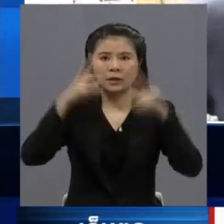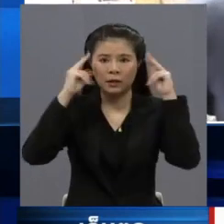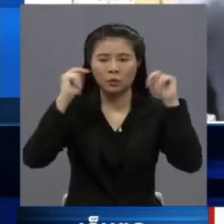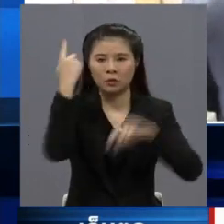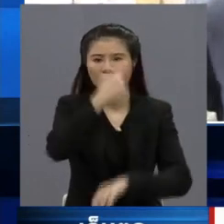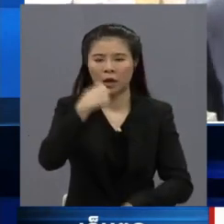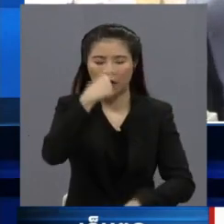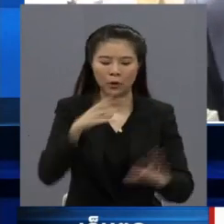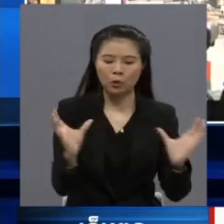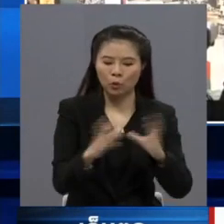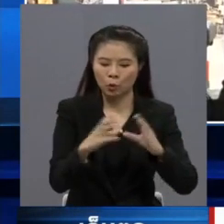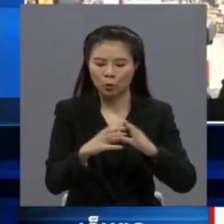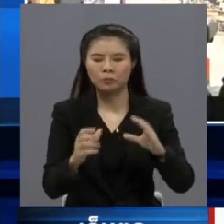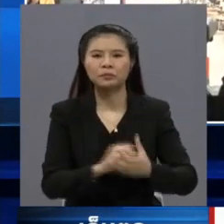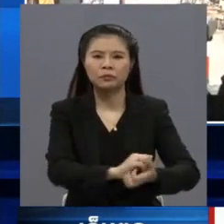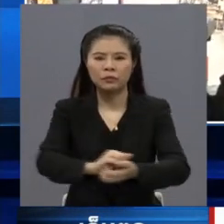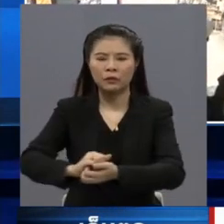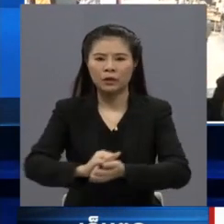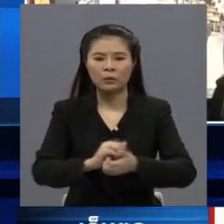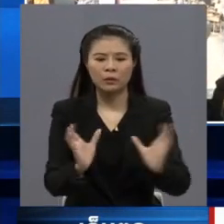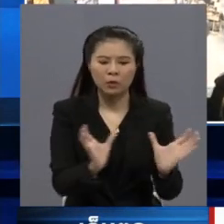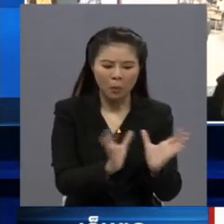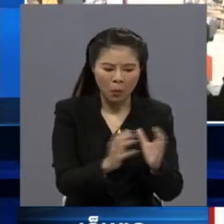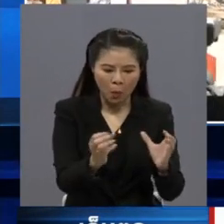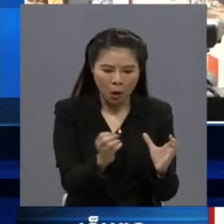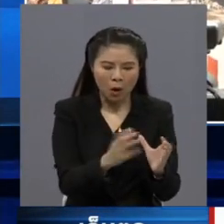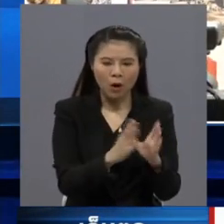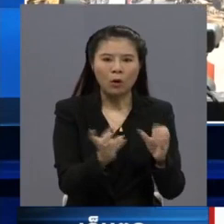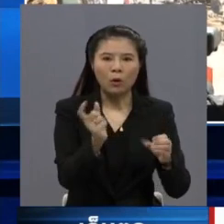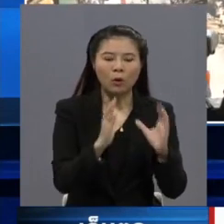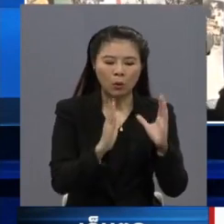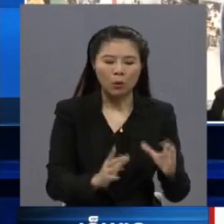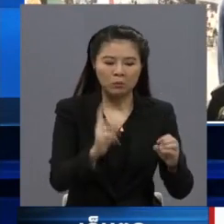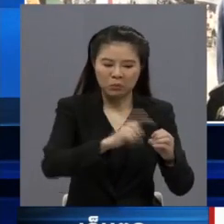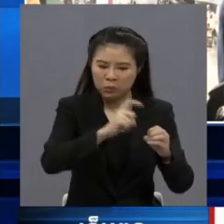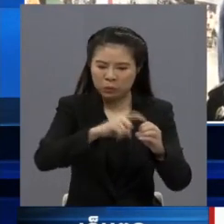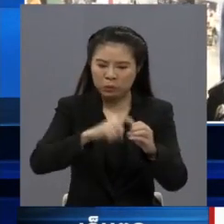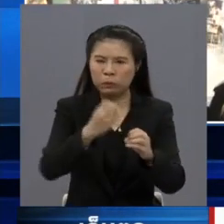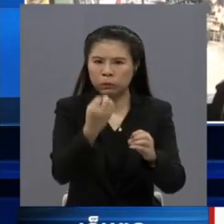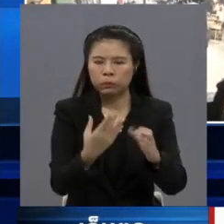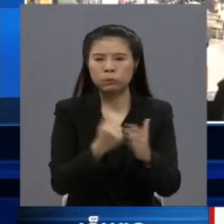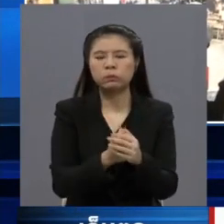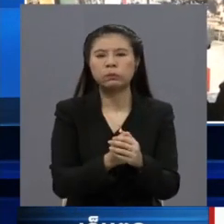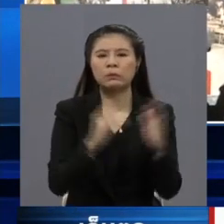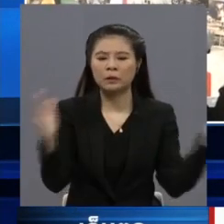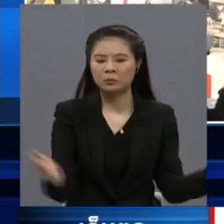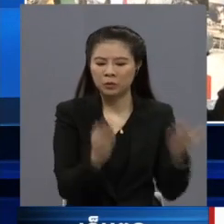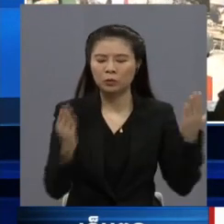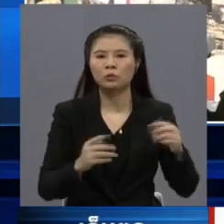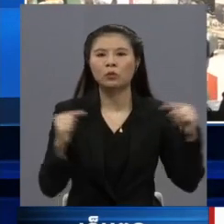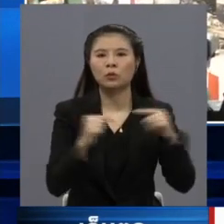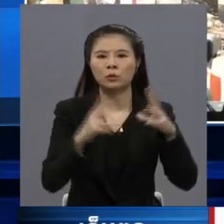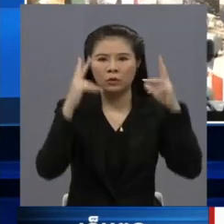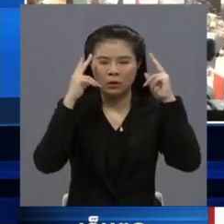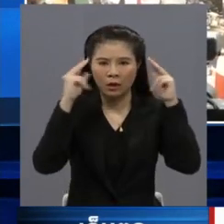สามารถรวบรวมเสียงส่วนใหญ่ในสภาได้สมควรได้ดำรงตำแหน่งนายกรัฐมนตรีดังนั้นคุณชัยธวัฒน์บอกว่าการ